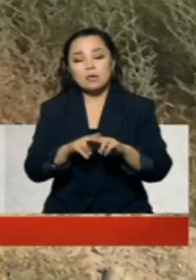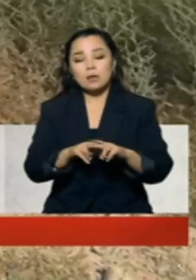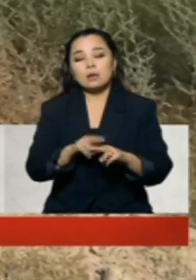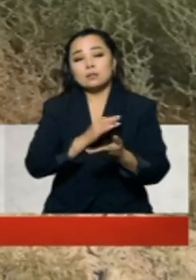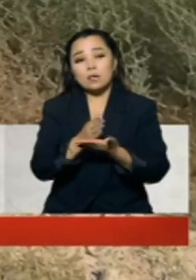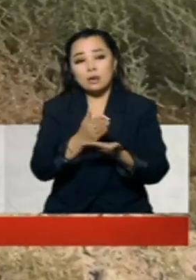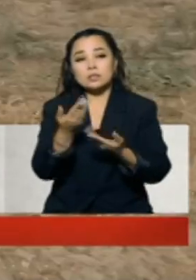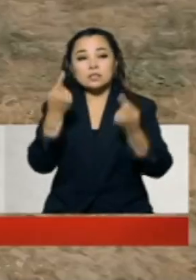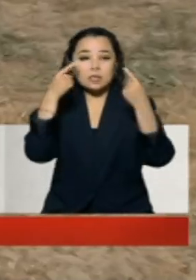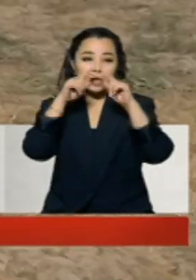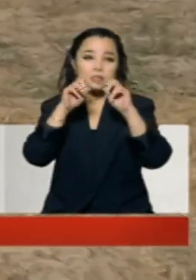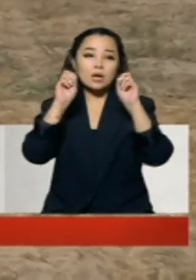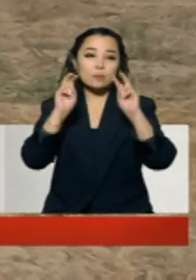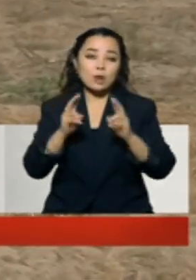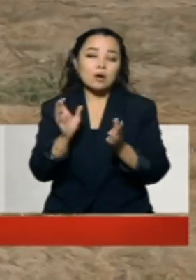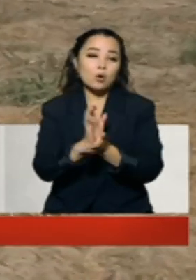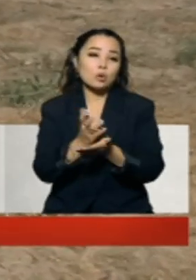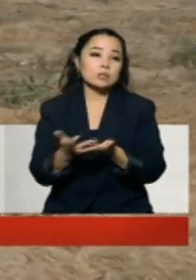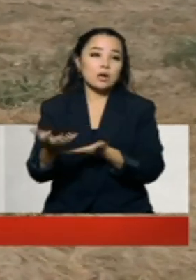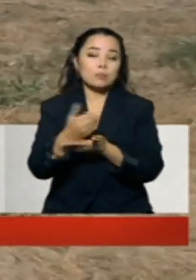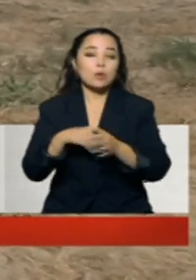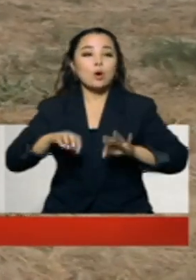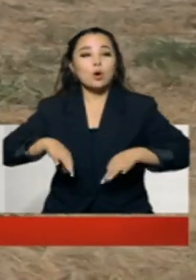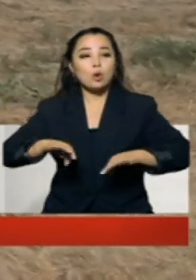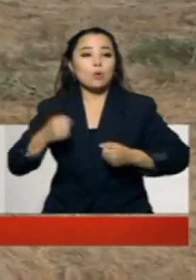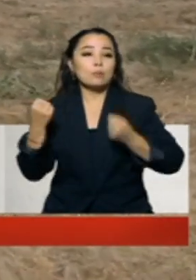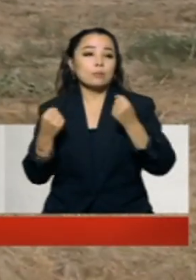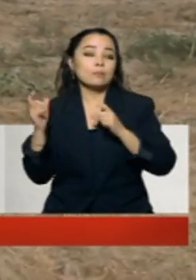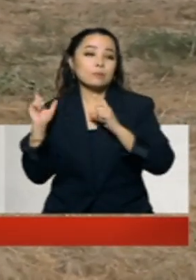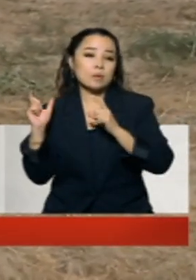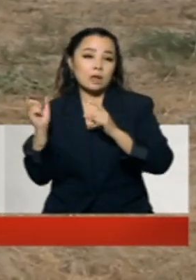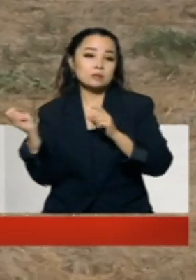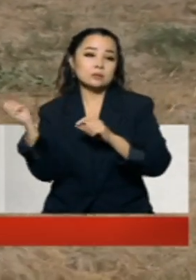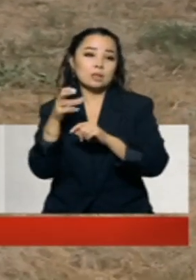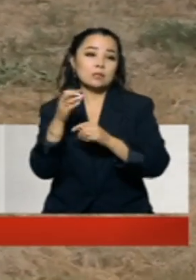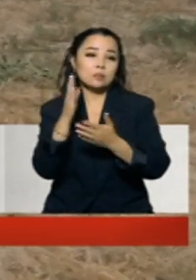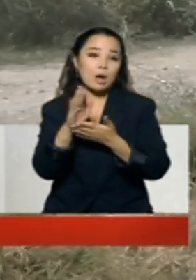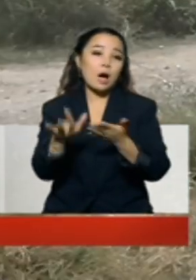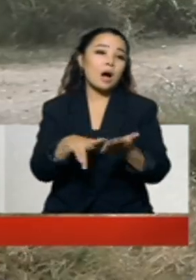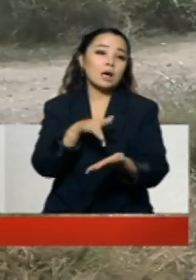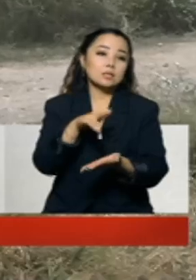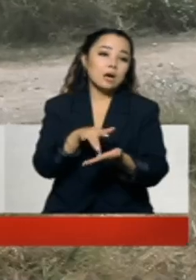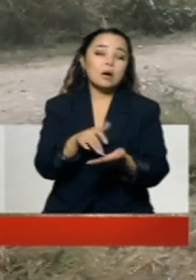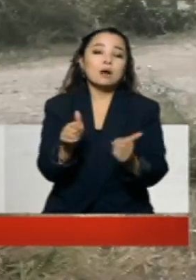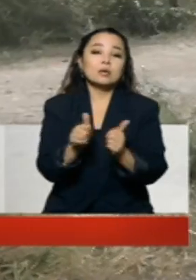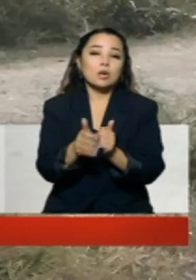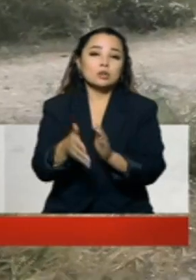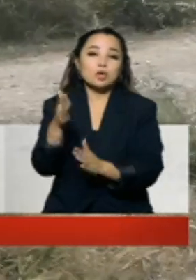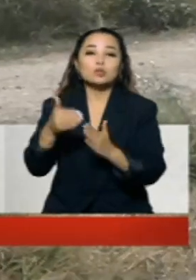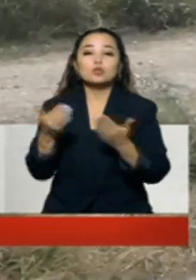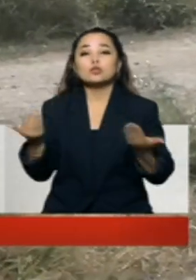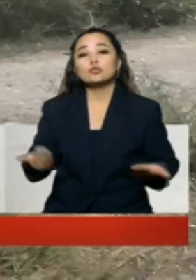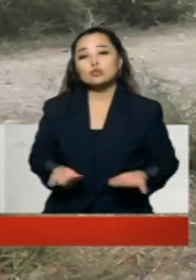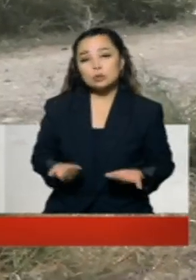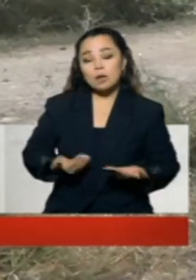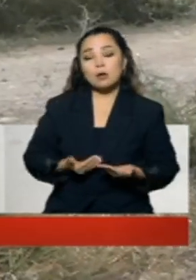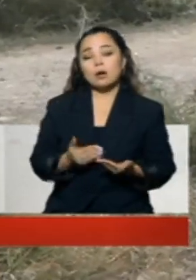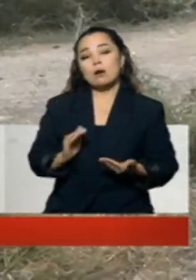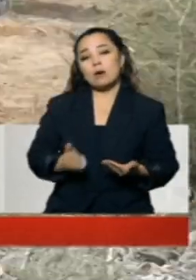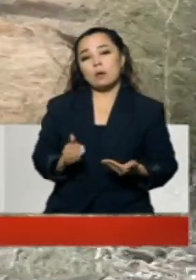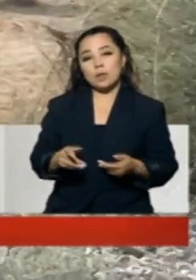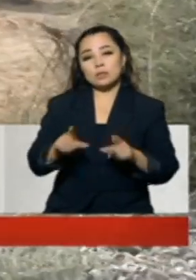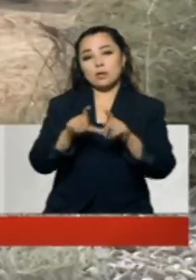арнайы техникалар мен қоқыстарды жинап, көліктерге тиеді. Сонымен қатар жаңа қала аумағындағы көп қабатты тұрғын үйлер мен